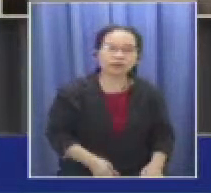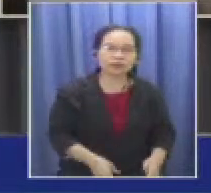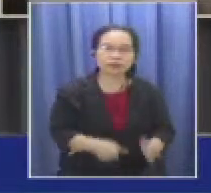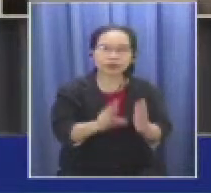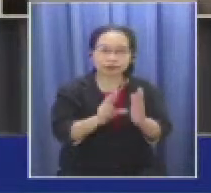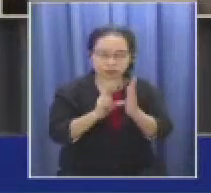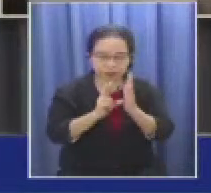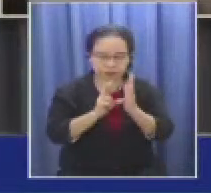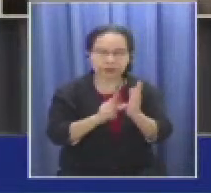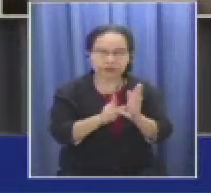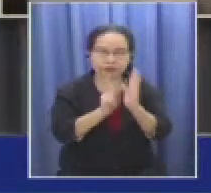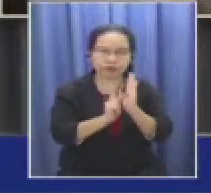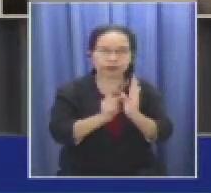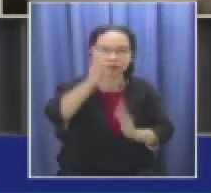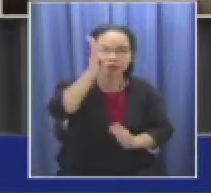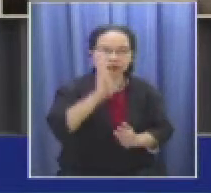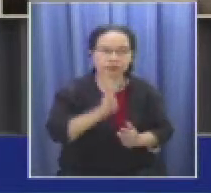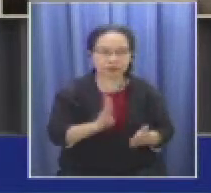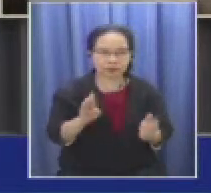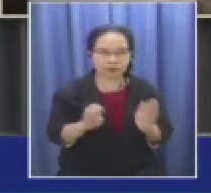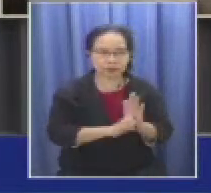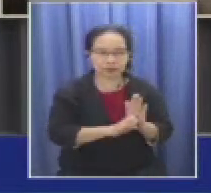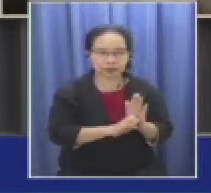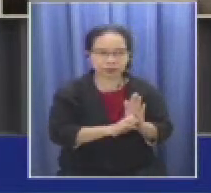mpaebɔ eye bisade